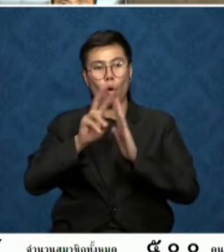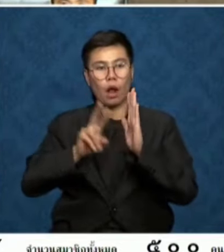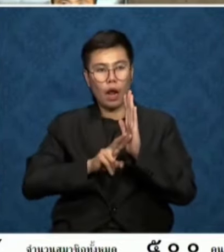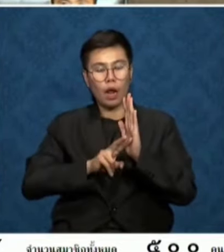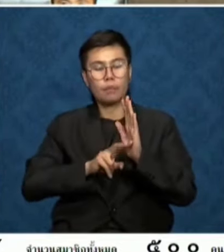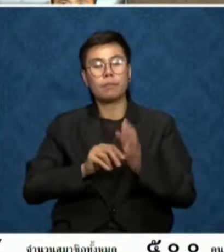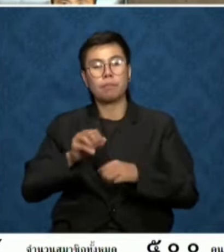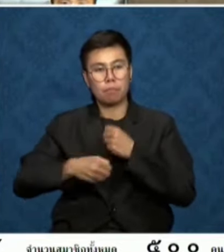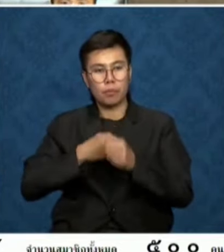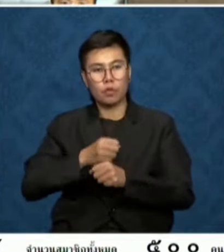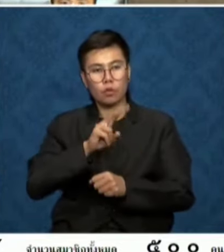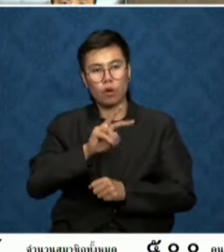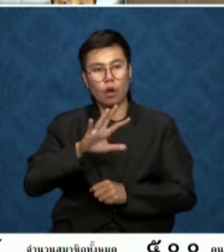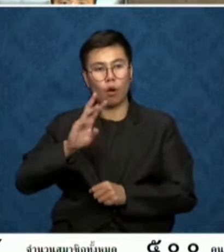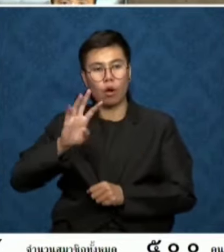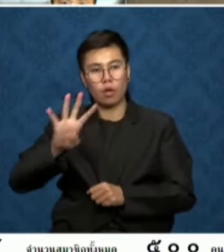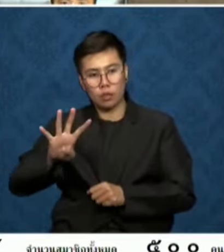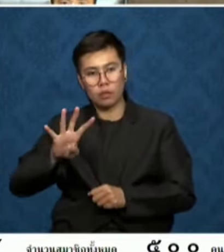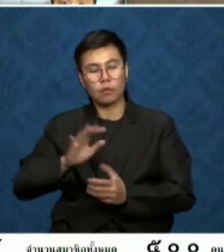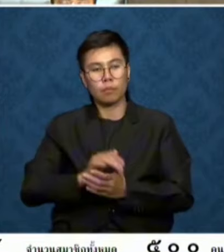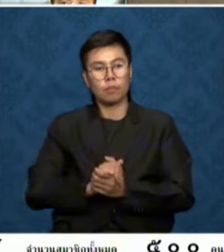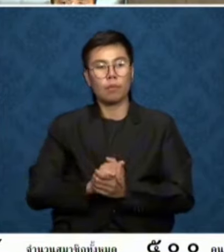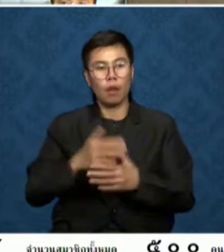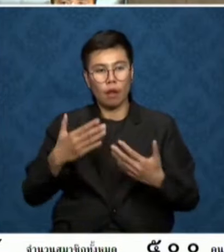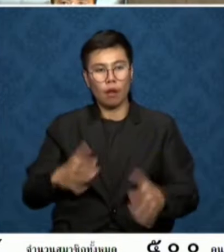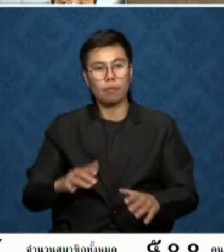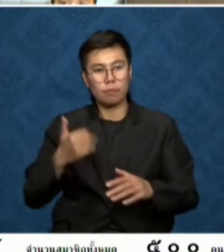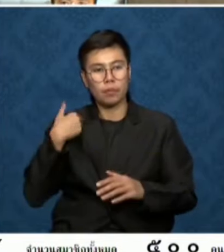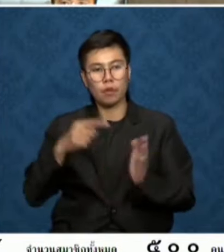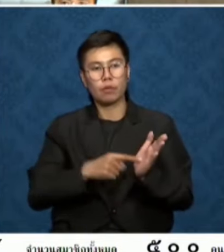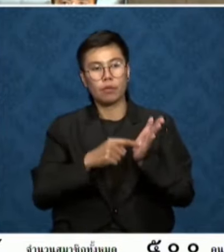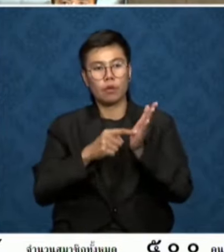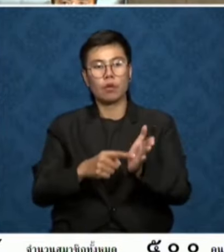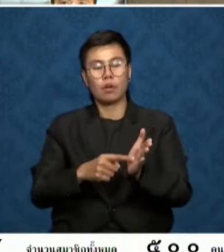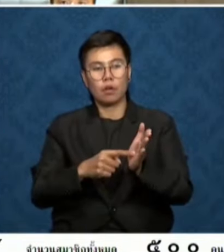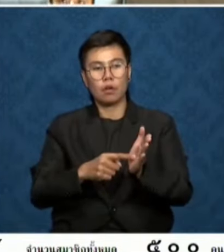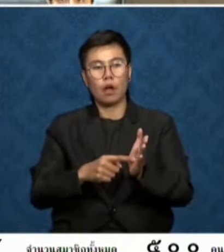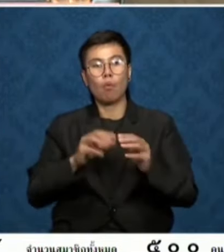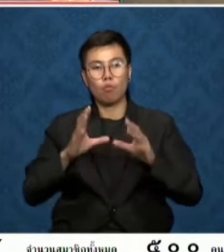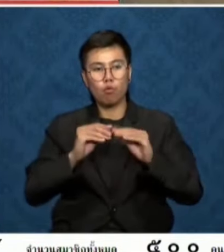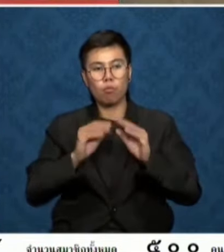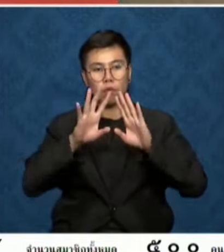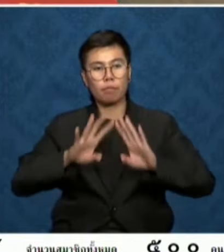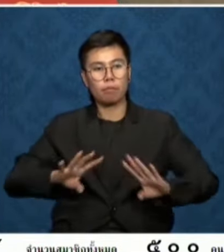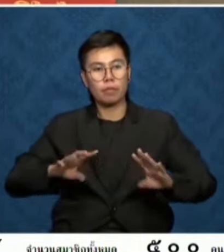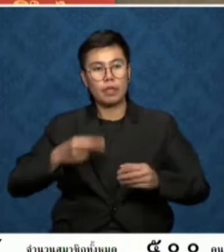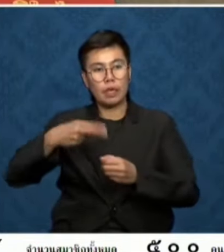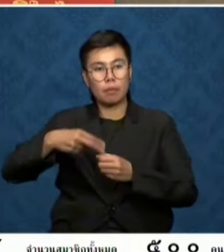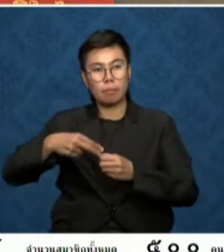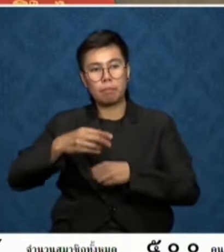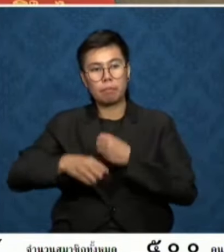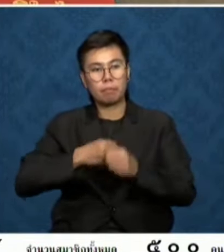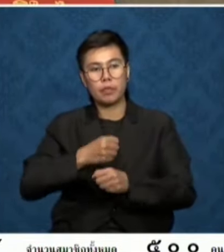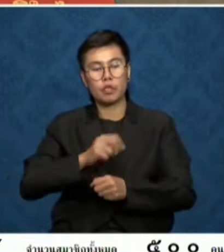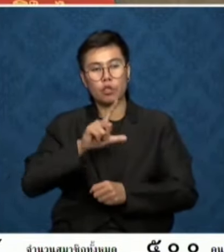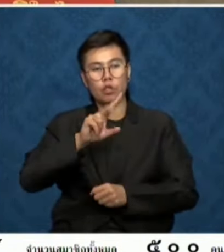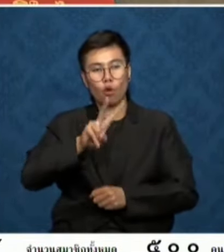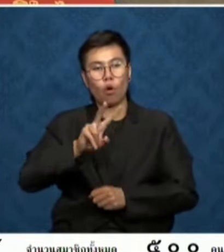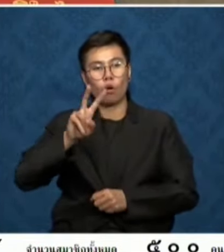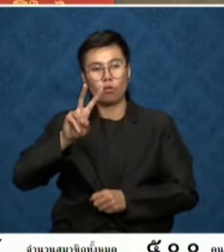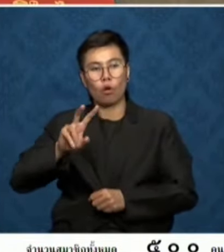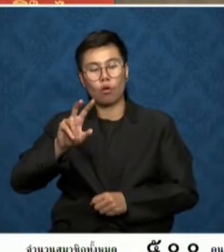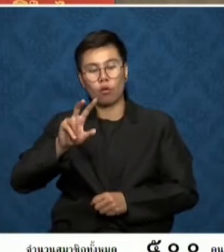งแต่ปี2564ค่ะและได้นำเสนอวิสัยทัศน์นี้ในการประชุมเอเปกในปี2022ที่ไทยเราเองเ